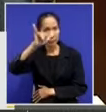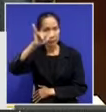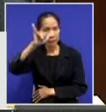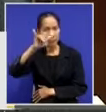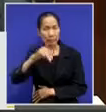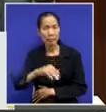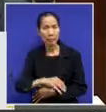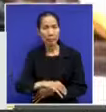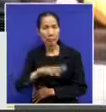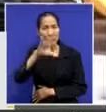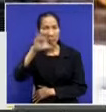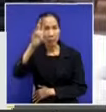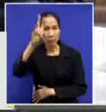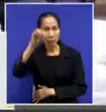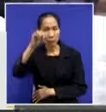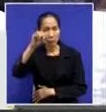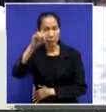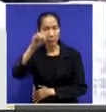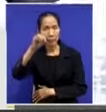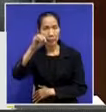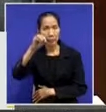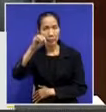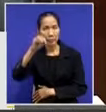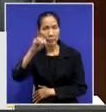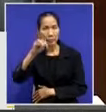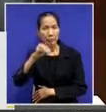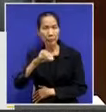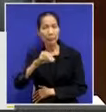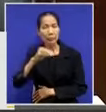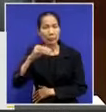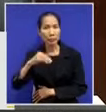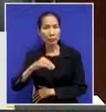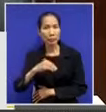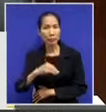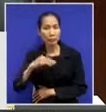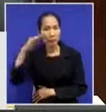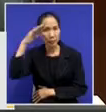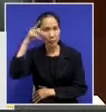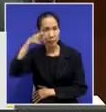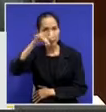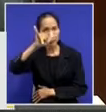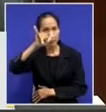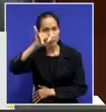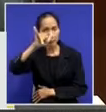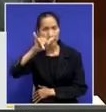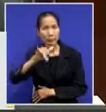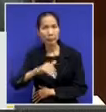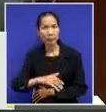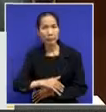ครับ 560พลเรือโทสนธยาน้อยฉายา พลเอกประยุทธ์จันโอชา